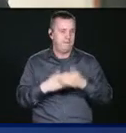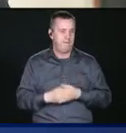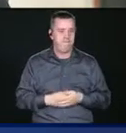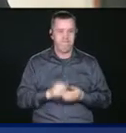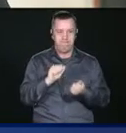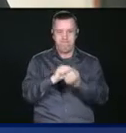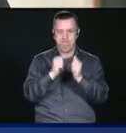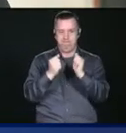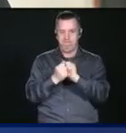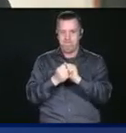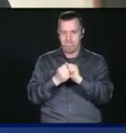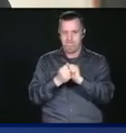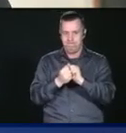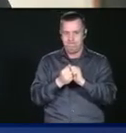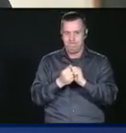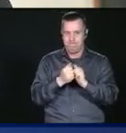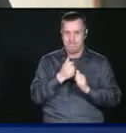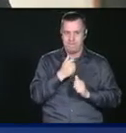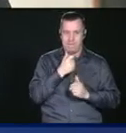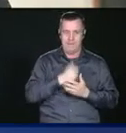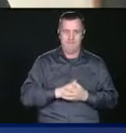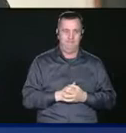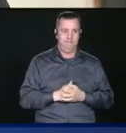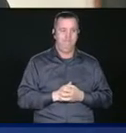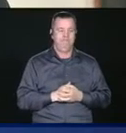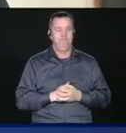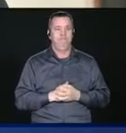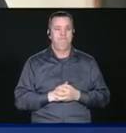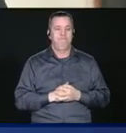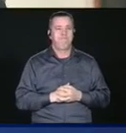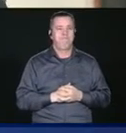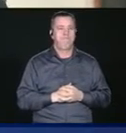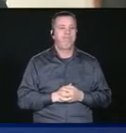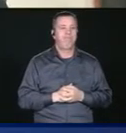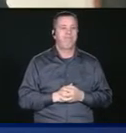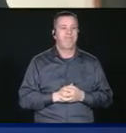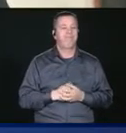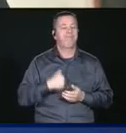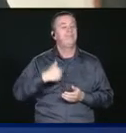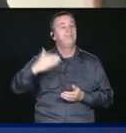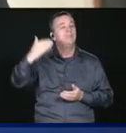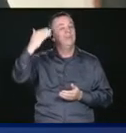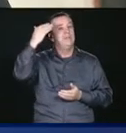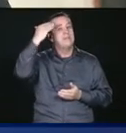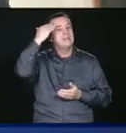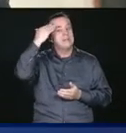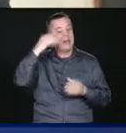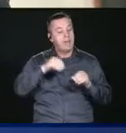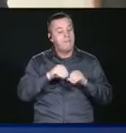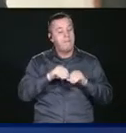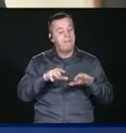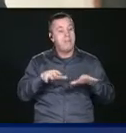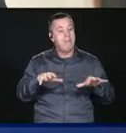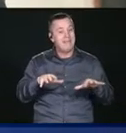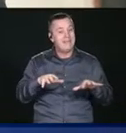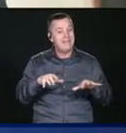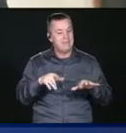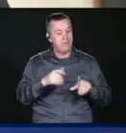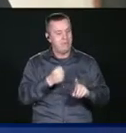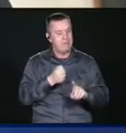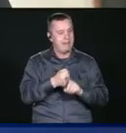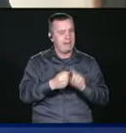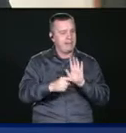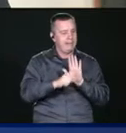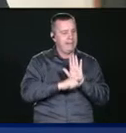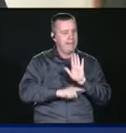I think we all know that this, nous savons tous que cette pandémie a été extrêmement difficile sur l'industrie du voyage, les